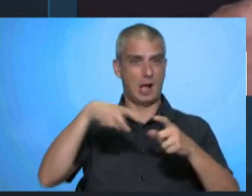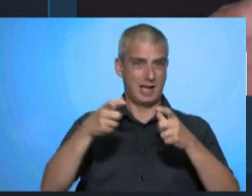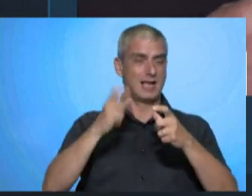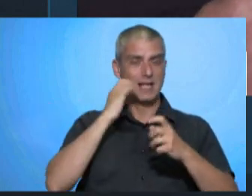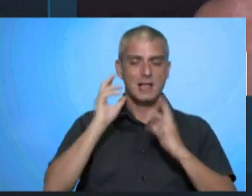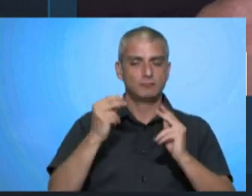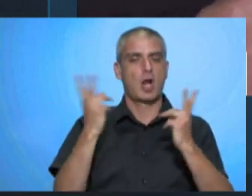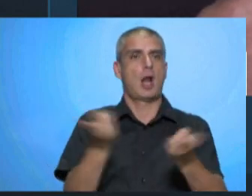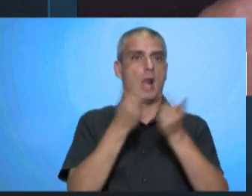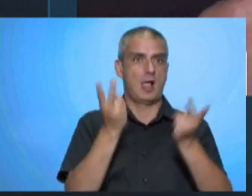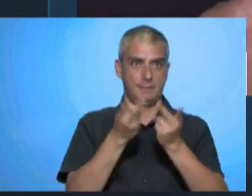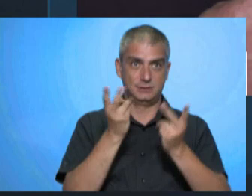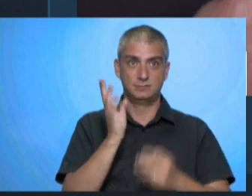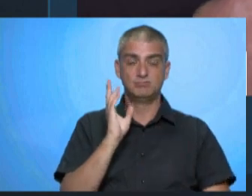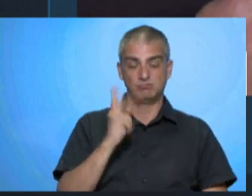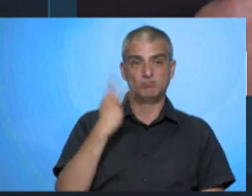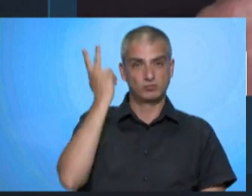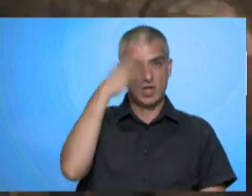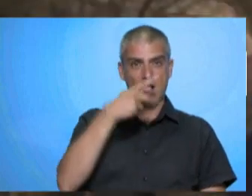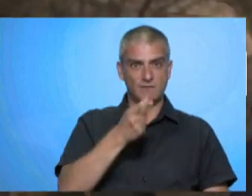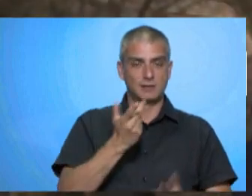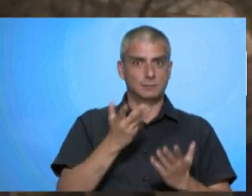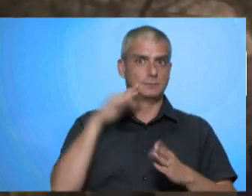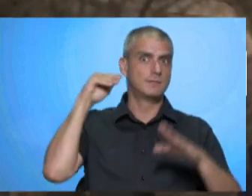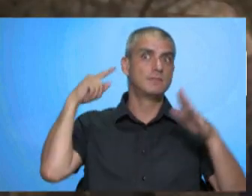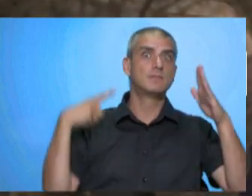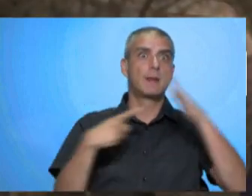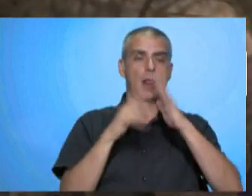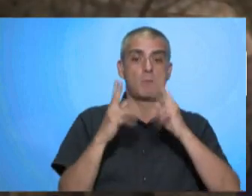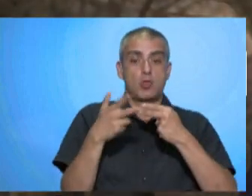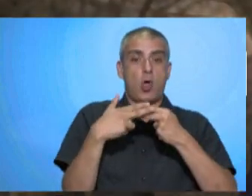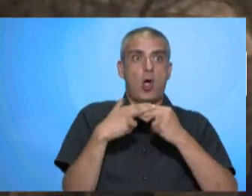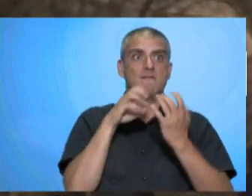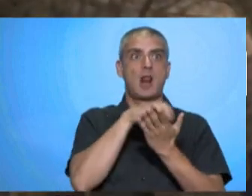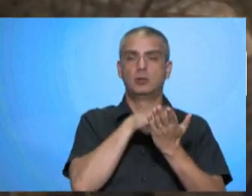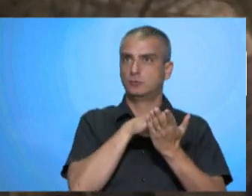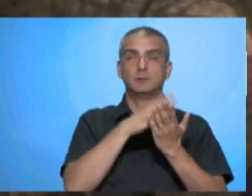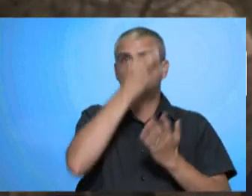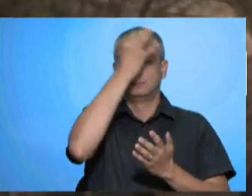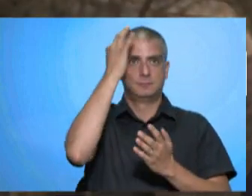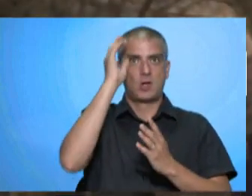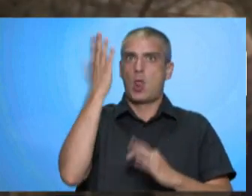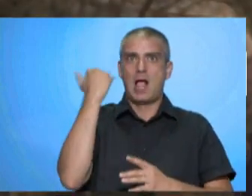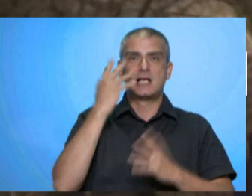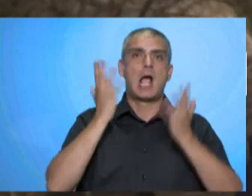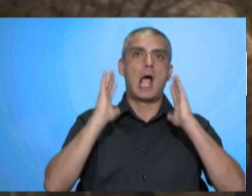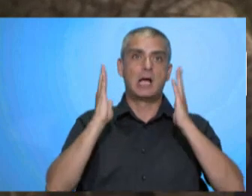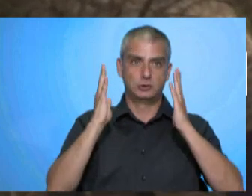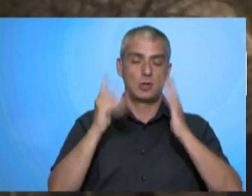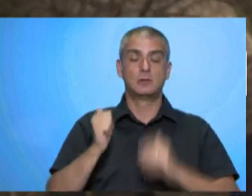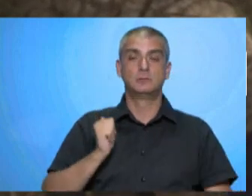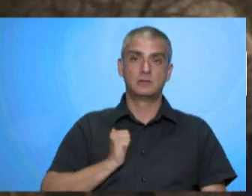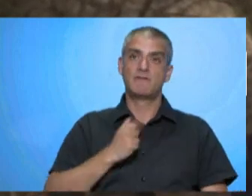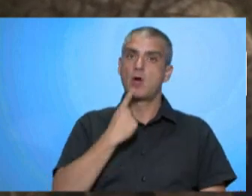להתמקד בחיפושים. אז אפשר להבין בעצם עד כמה ההפלה הזאת הייתה קרובה ליישובים, וזה אך בנס לא הסתיים באסון. ובצהל